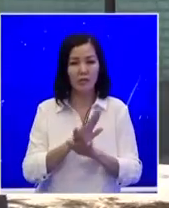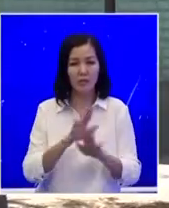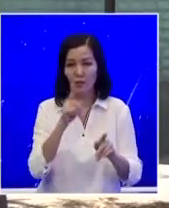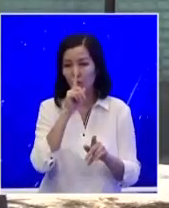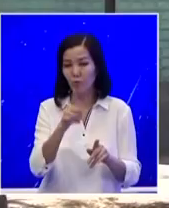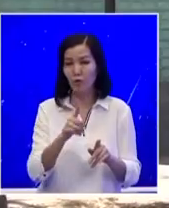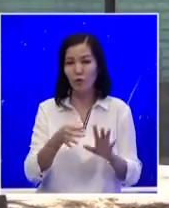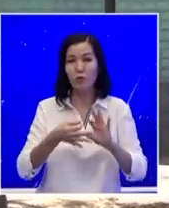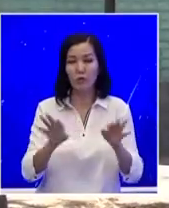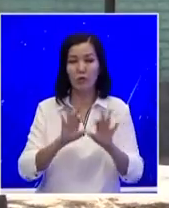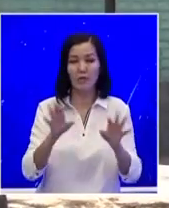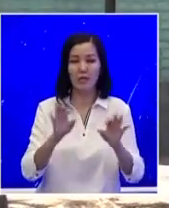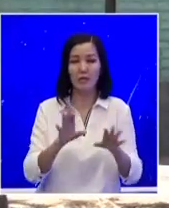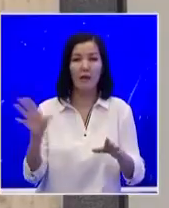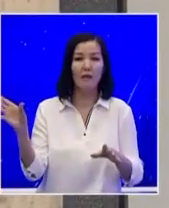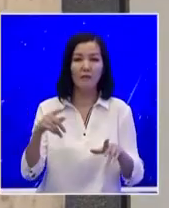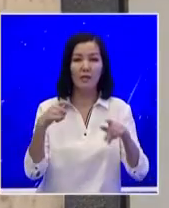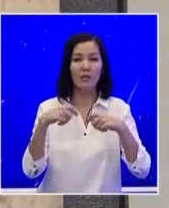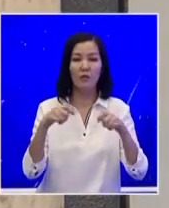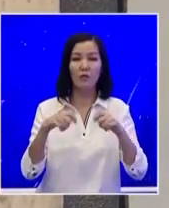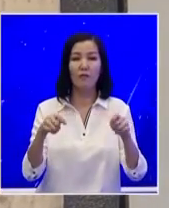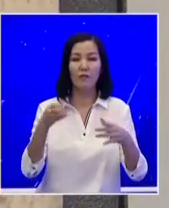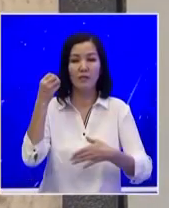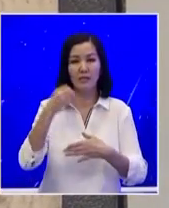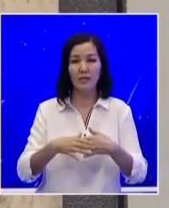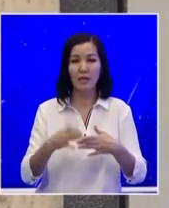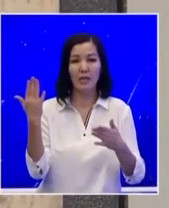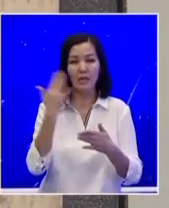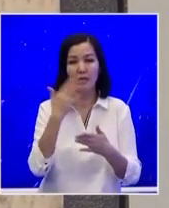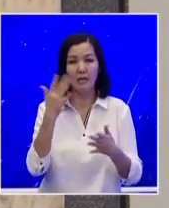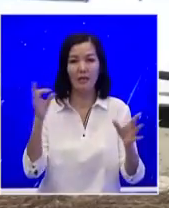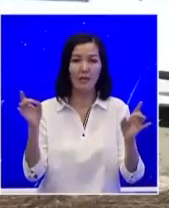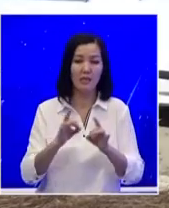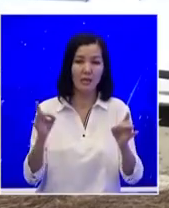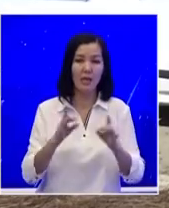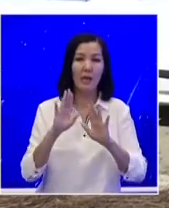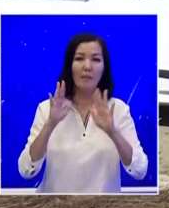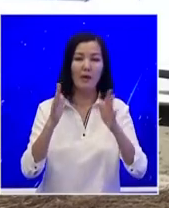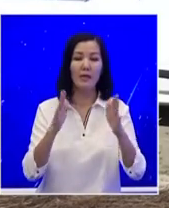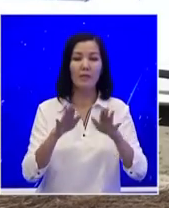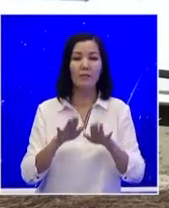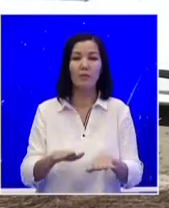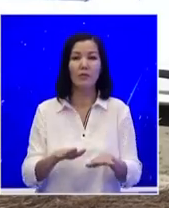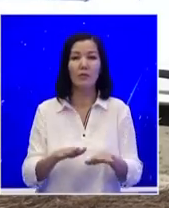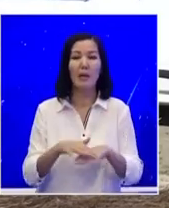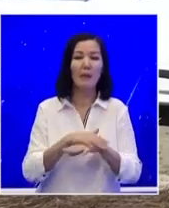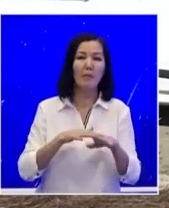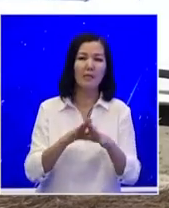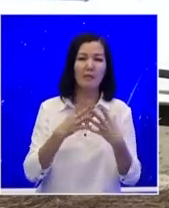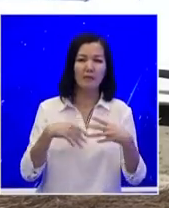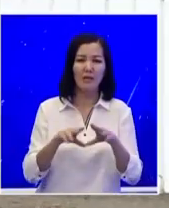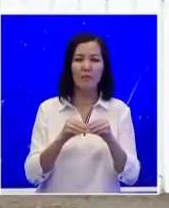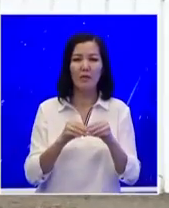четко обозначил президент. Все торгово-развлекательные центры, кинотеатры, рестораны, парки и прочие места массового скопления